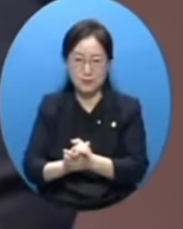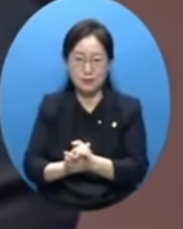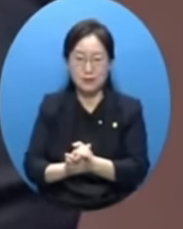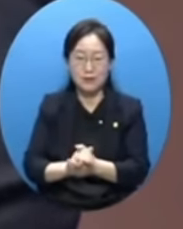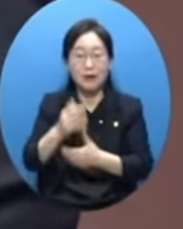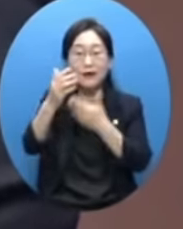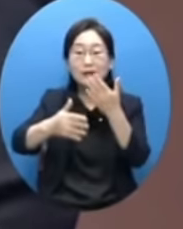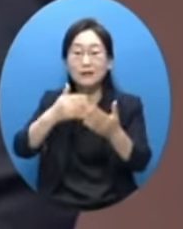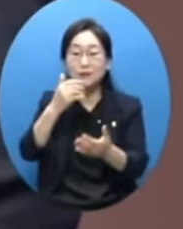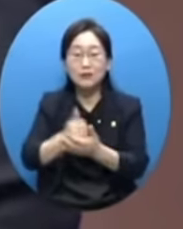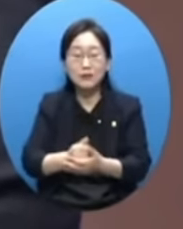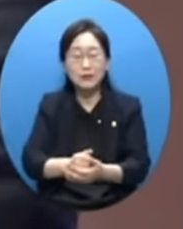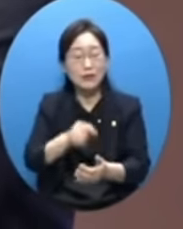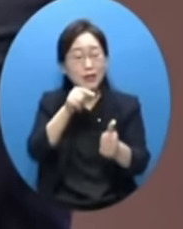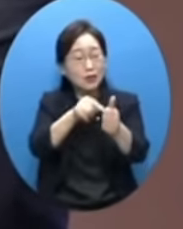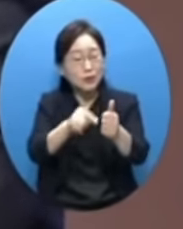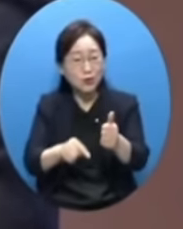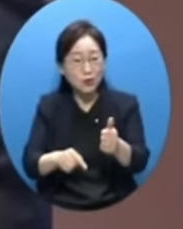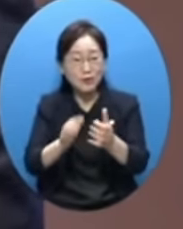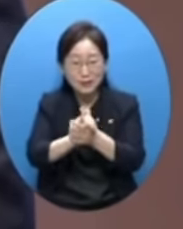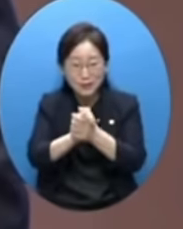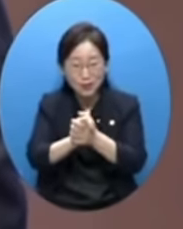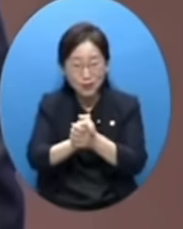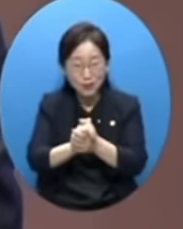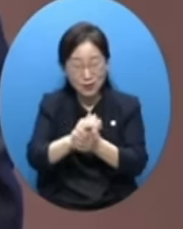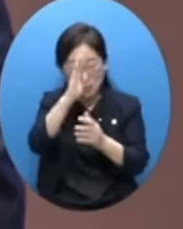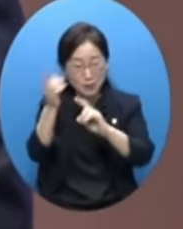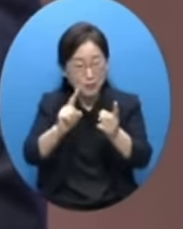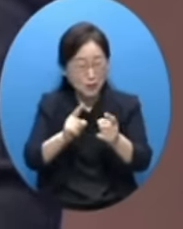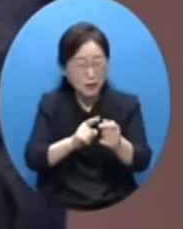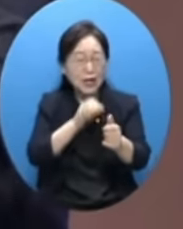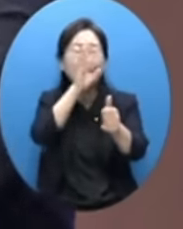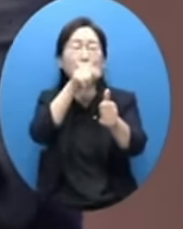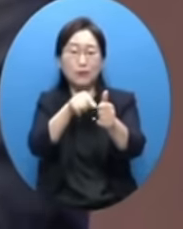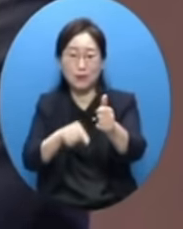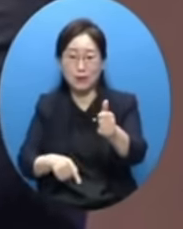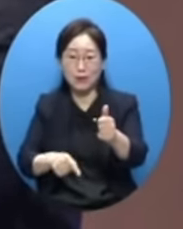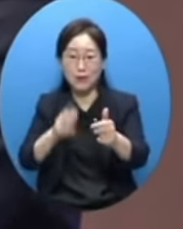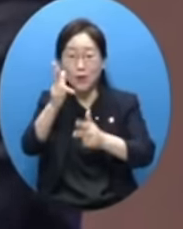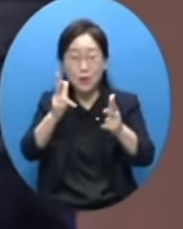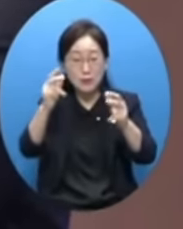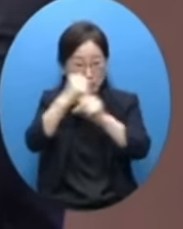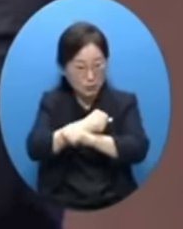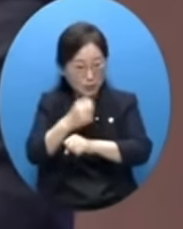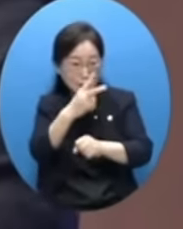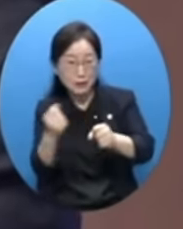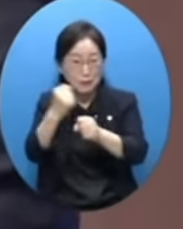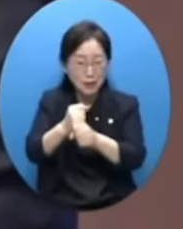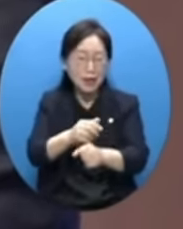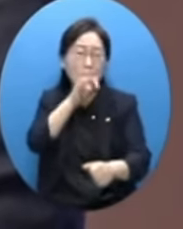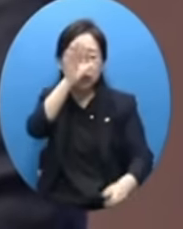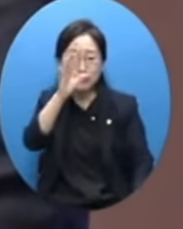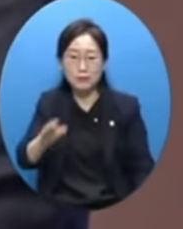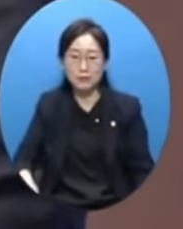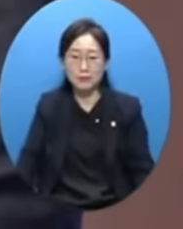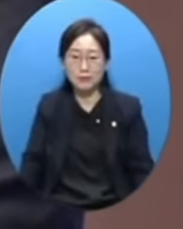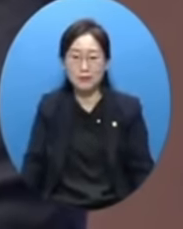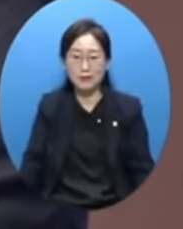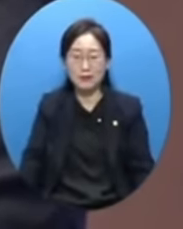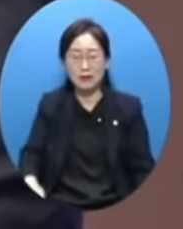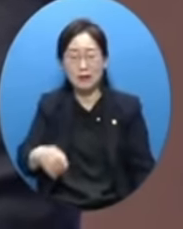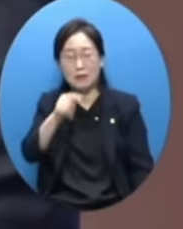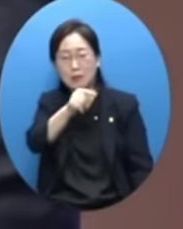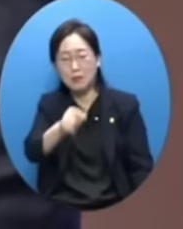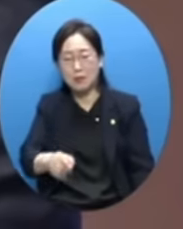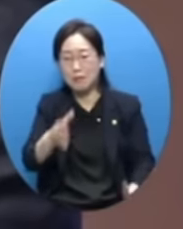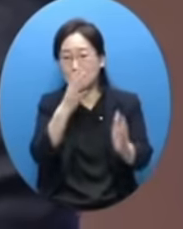하나님이 네 기도한다고 그 병이 고침받을 것 같으냐, 사업이 무너진 게 기도한다고 사업이 일어날 것 같으냐, 삐뚤어 나가서